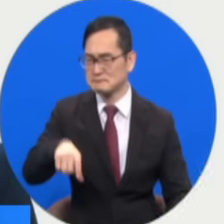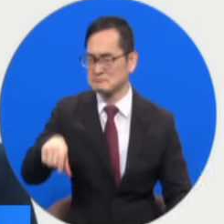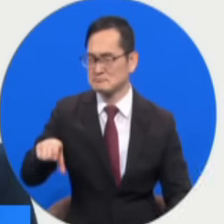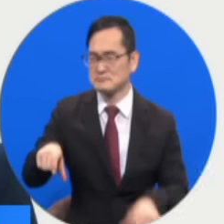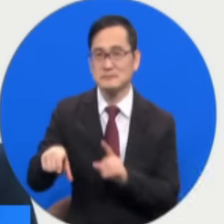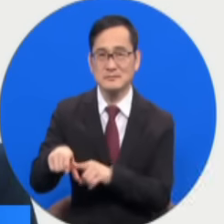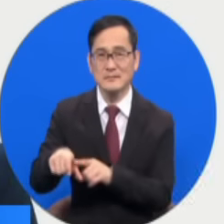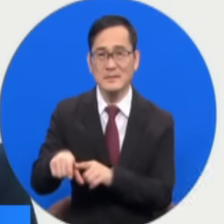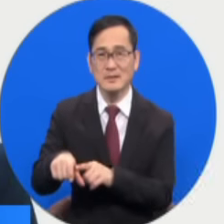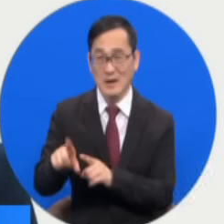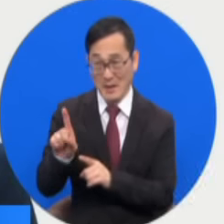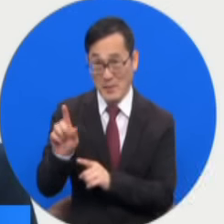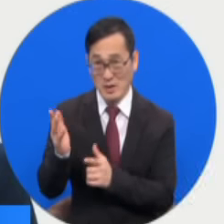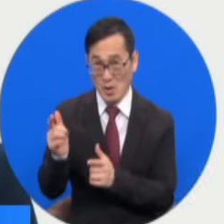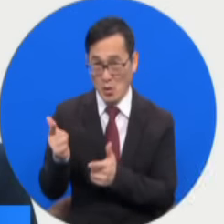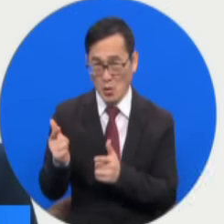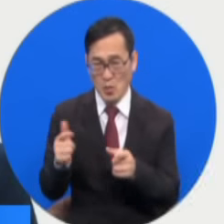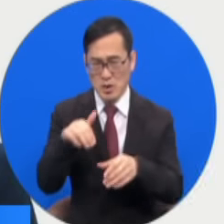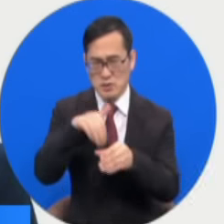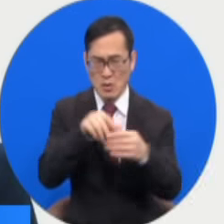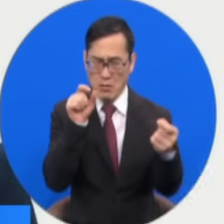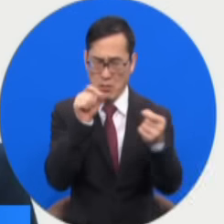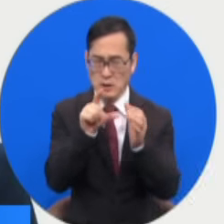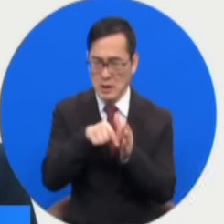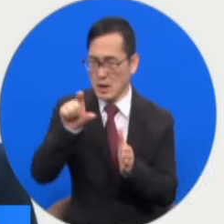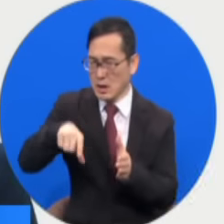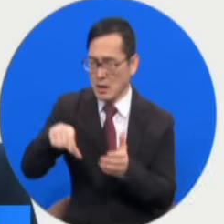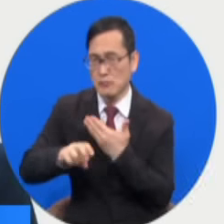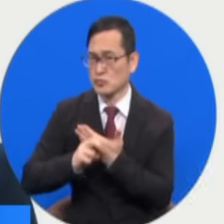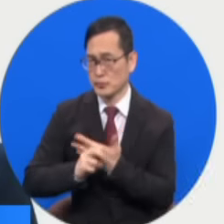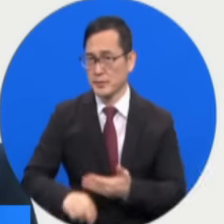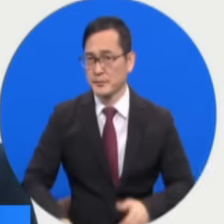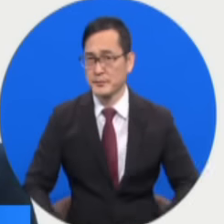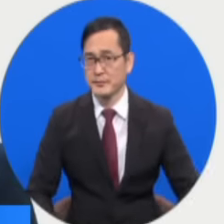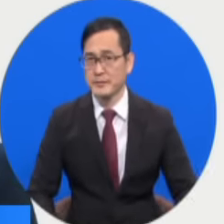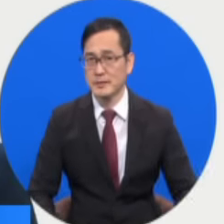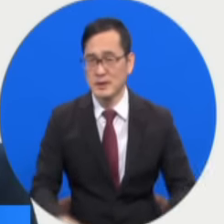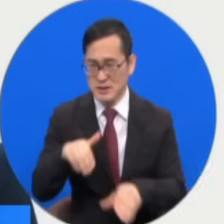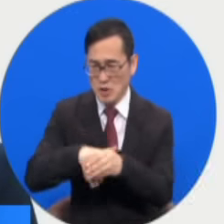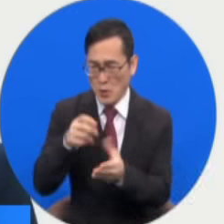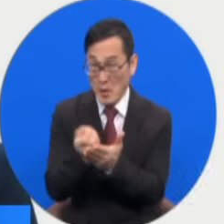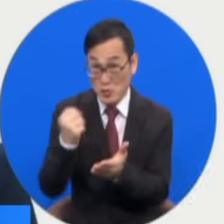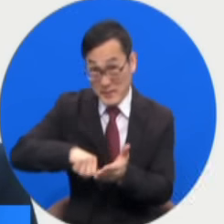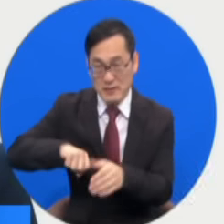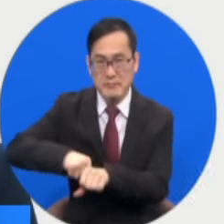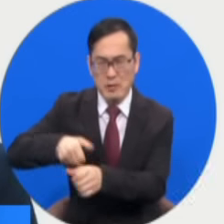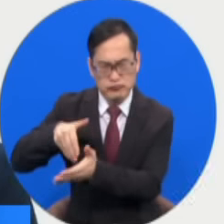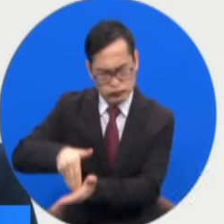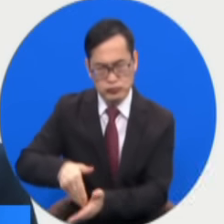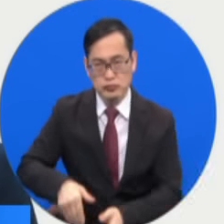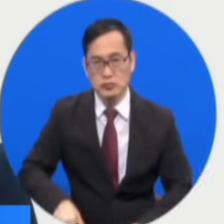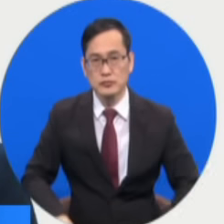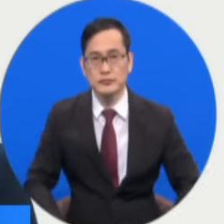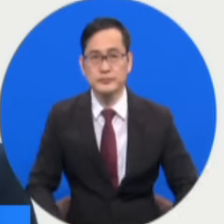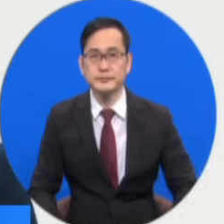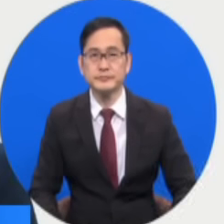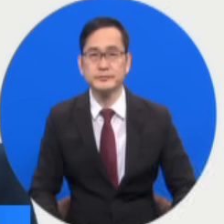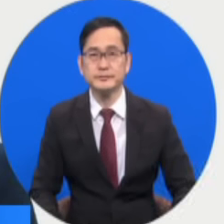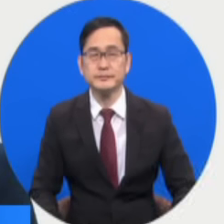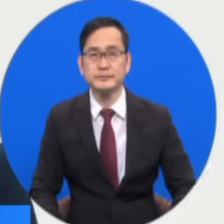하기에는 선거와 관련해서 공식 선법을 위반했다는 것은 굉장히 엄한 처벌이 나왔다라는 반증이겠죠